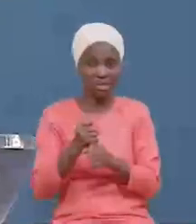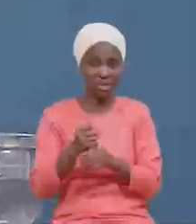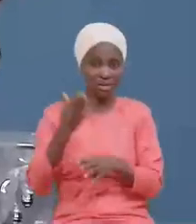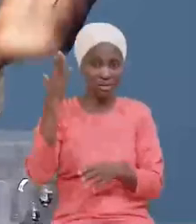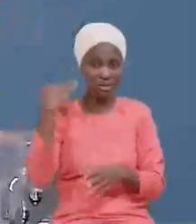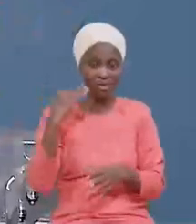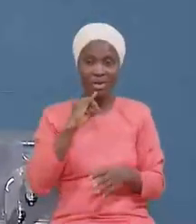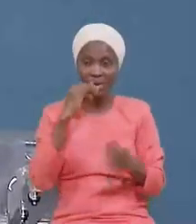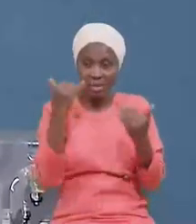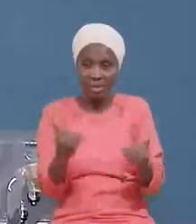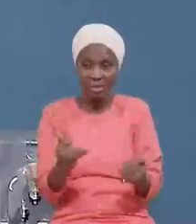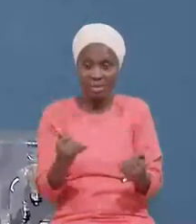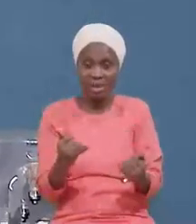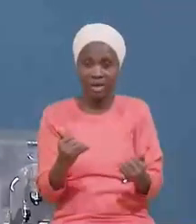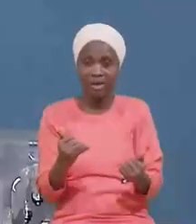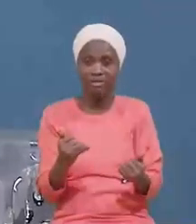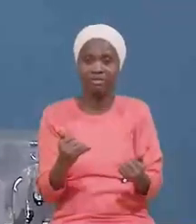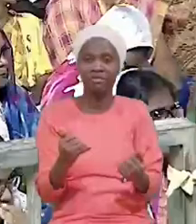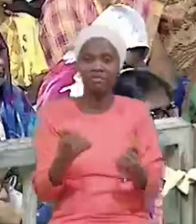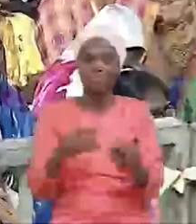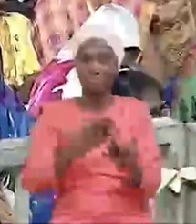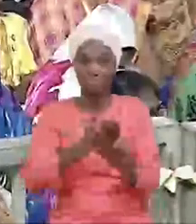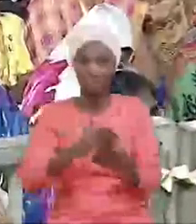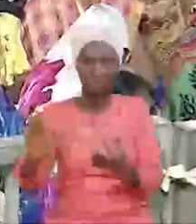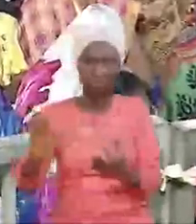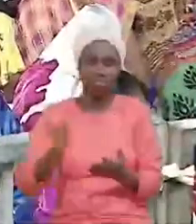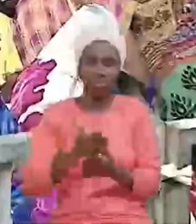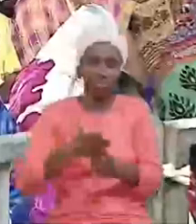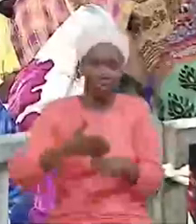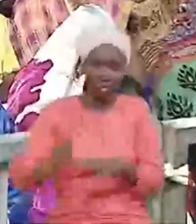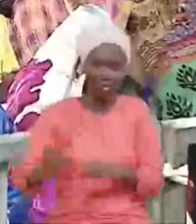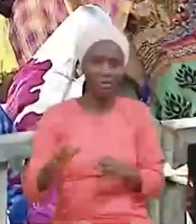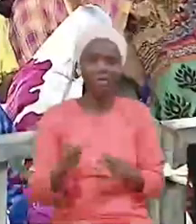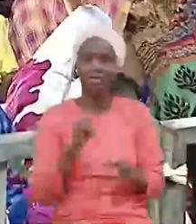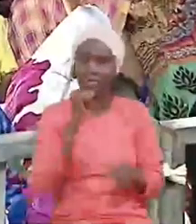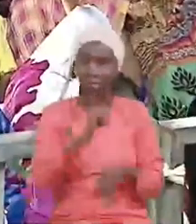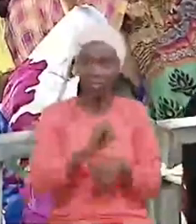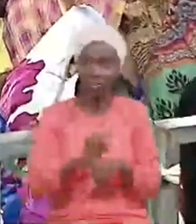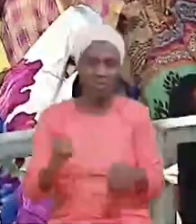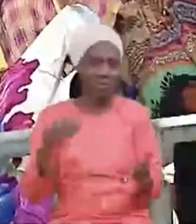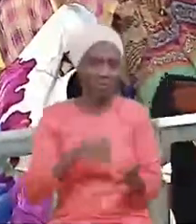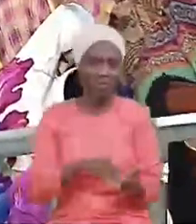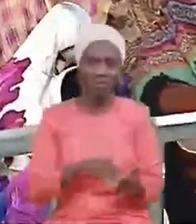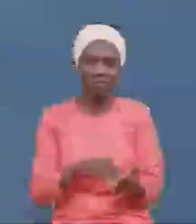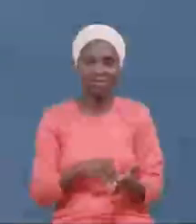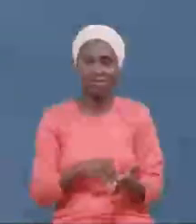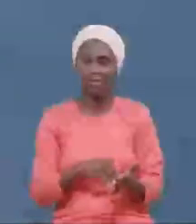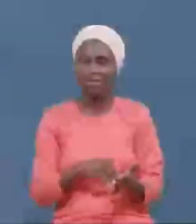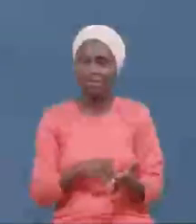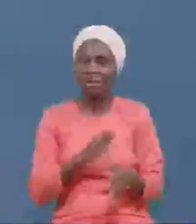Ses connaissances en médecine qu'il avait sans temps passé sont présentement désuètes.